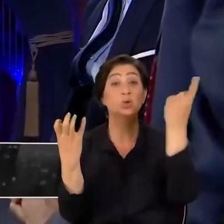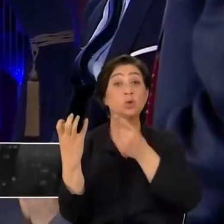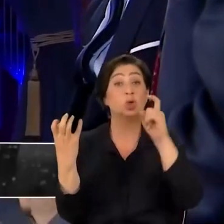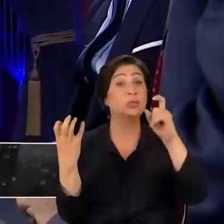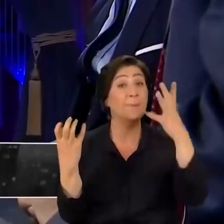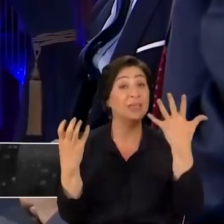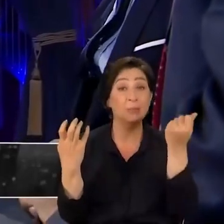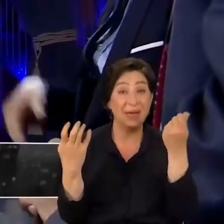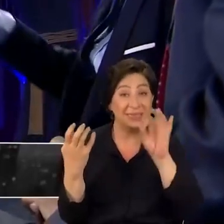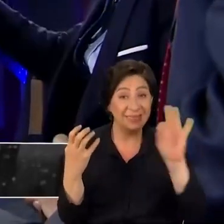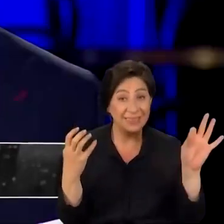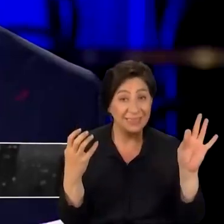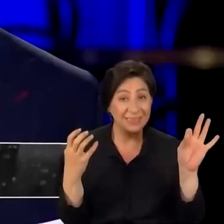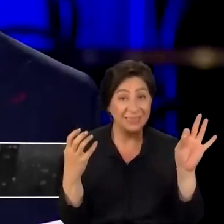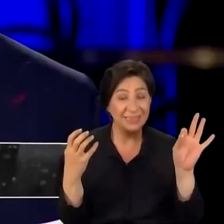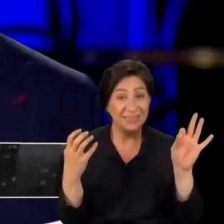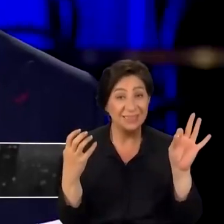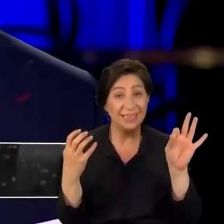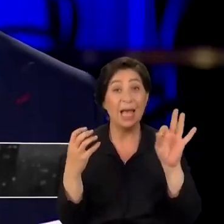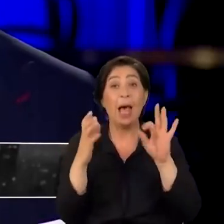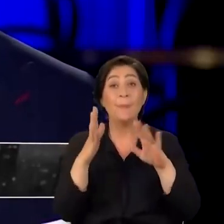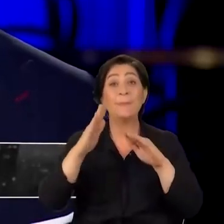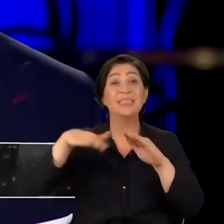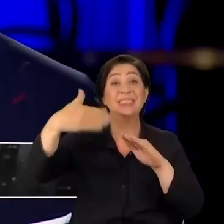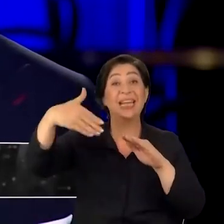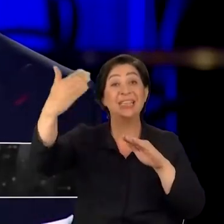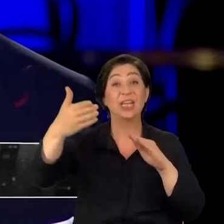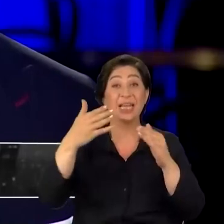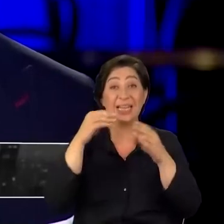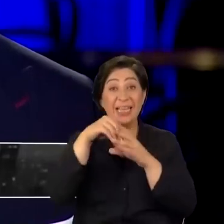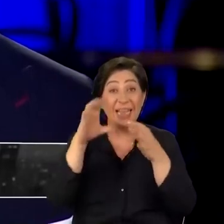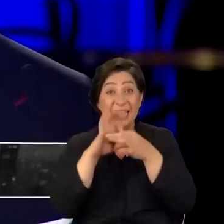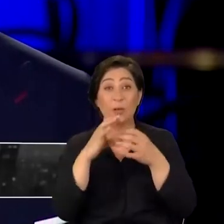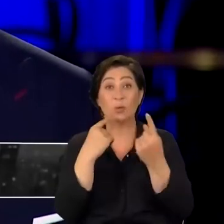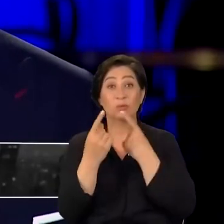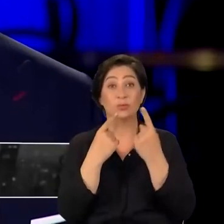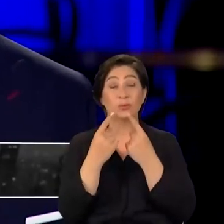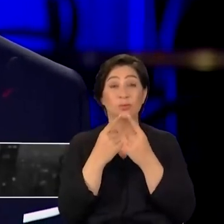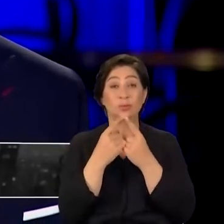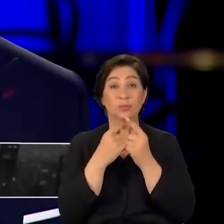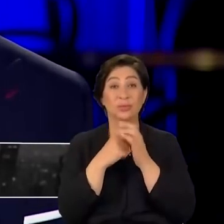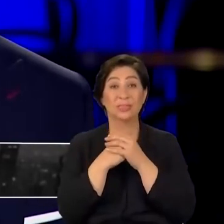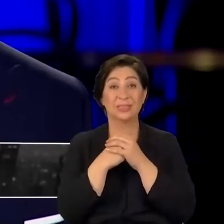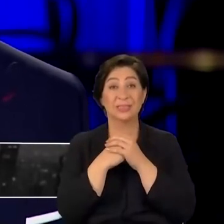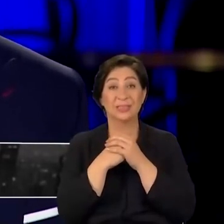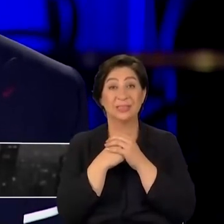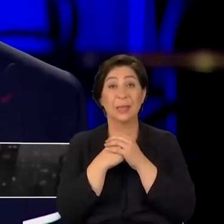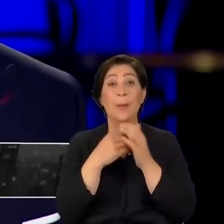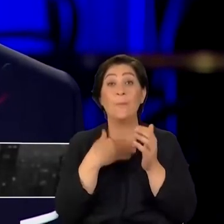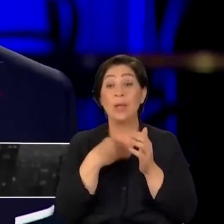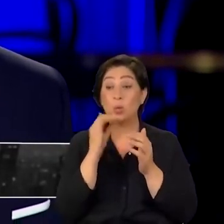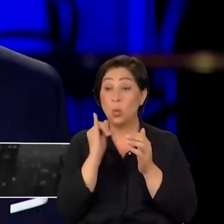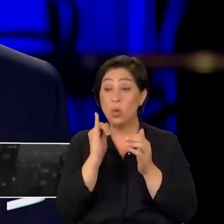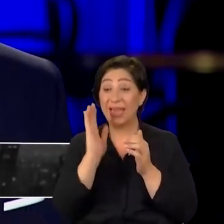Bakın Avrupa'da Sadık Bey bugünü konuşuyoruz. Biz ama gelecekle ama ilgili neden bugünü konuşuyoruz. Yani ben daha bakın ben canım geleceği konuşuyorum. Ben kötüye